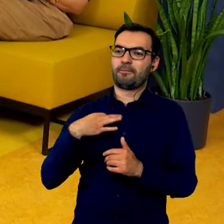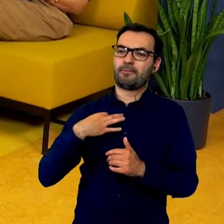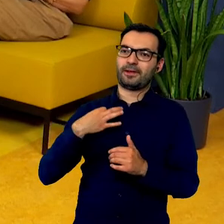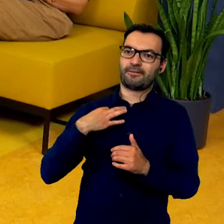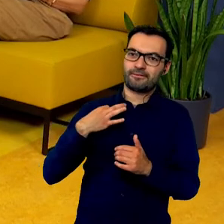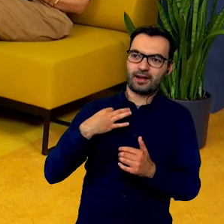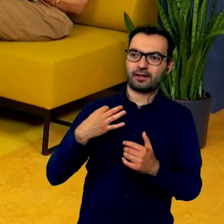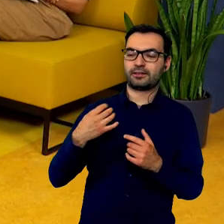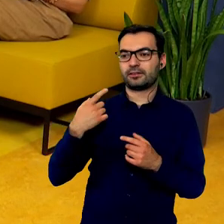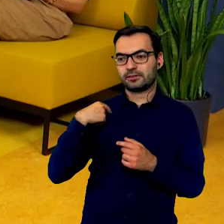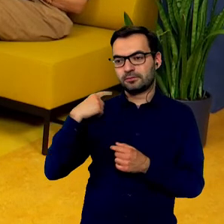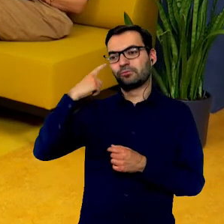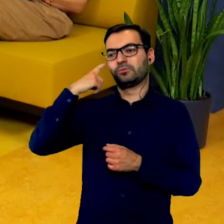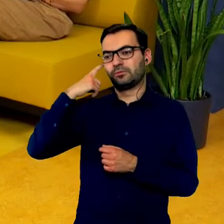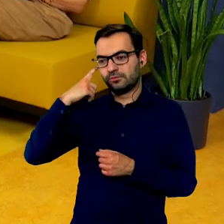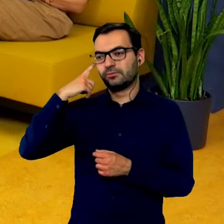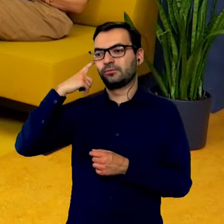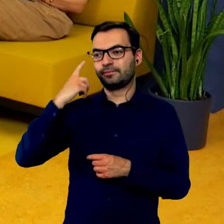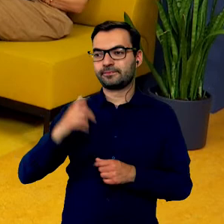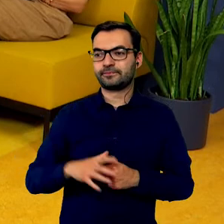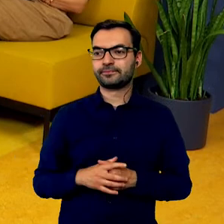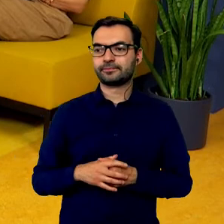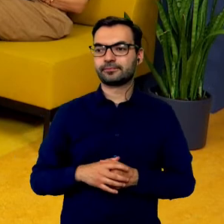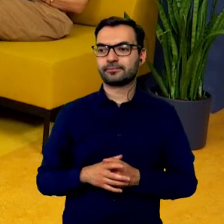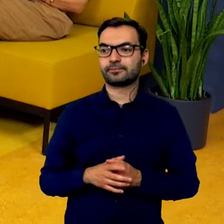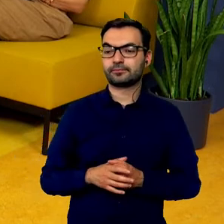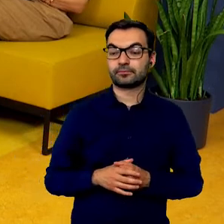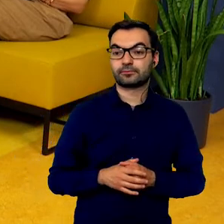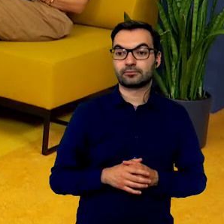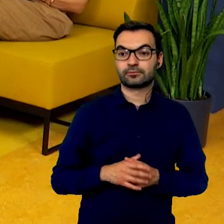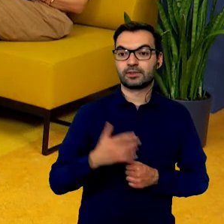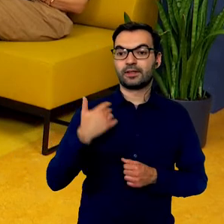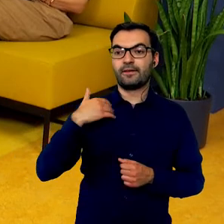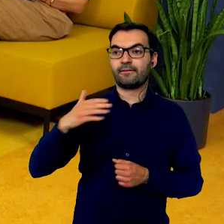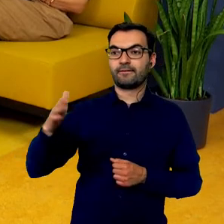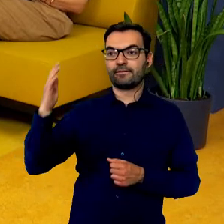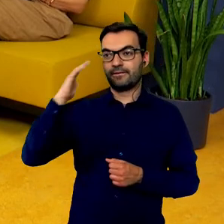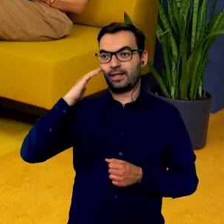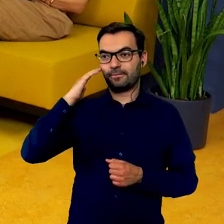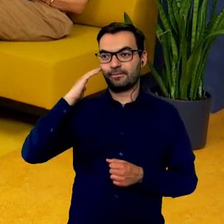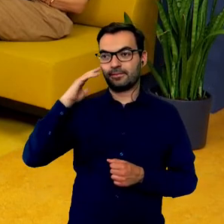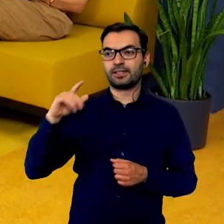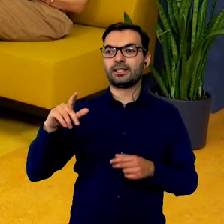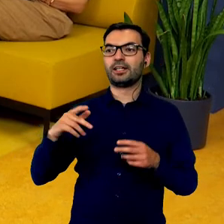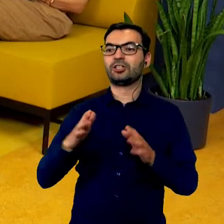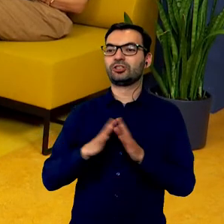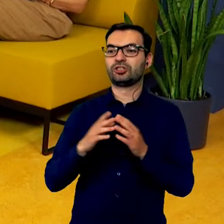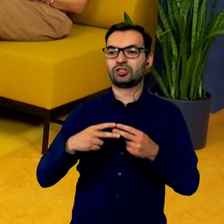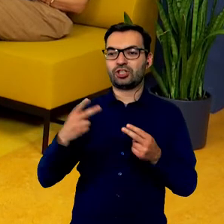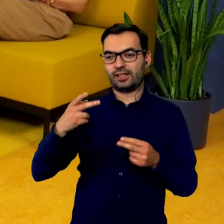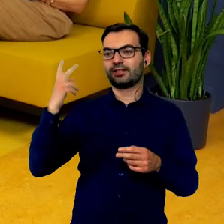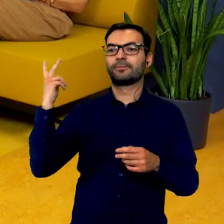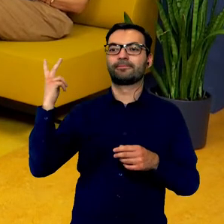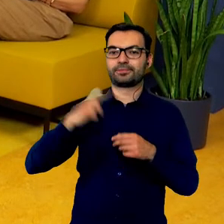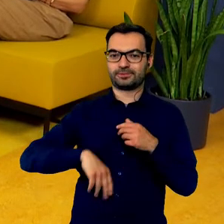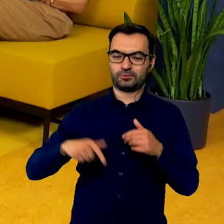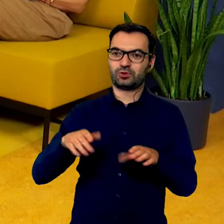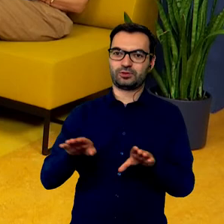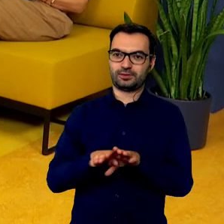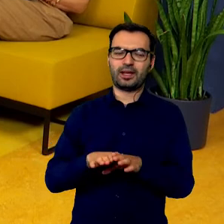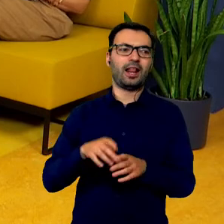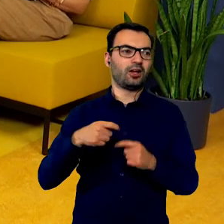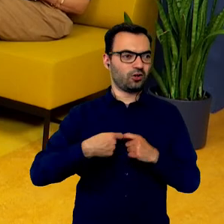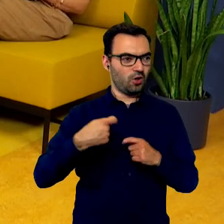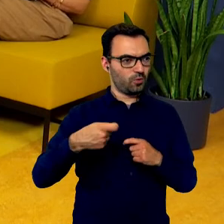osobiste, i przypominały się mi. Więc to, ja wiem, że on musiał się skończyć, ten dziennik, i jest obcięty. No ale bo, ciąg